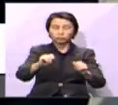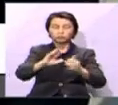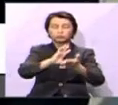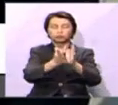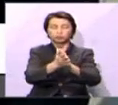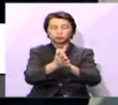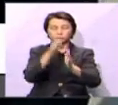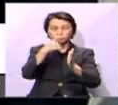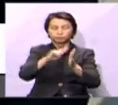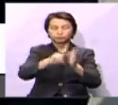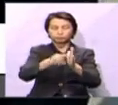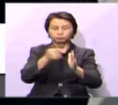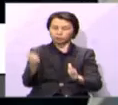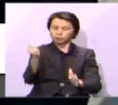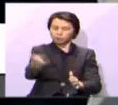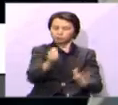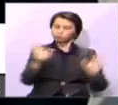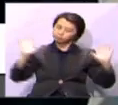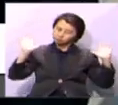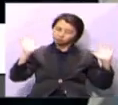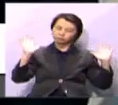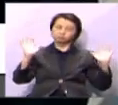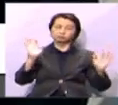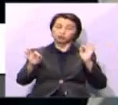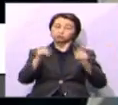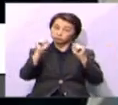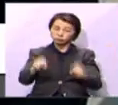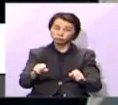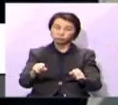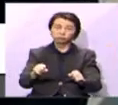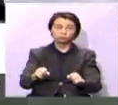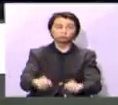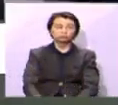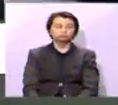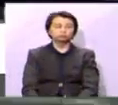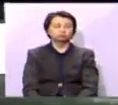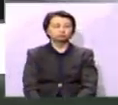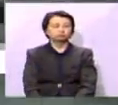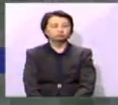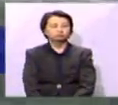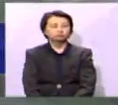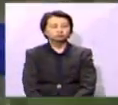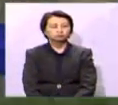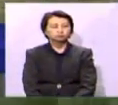operations by themselves, if possible, from the day one.